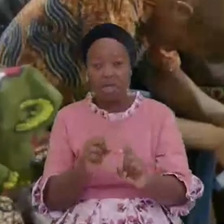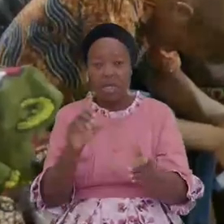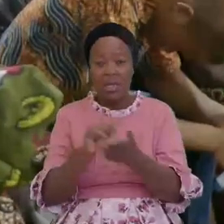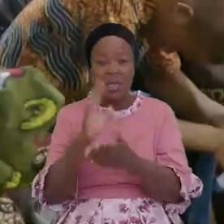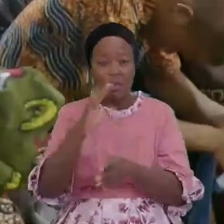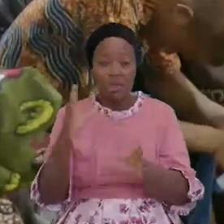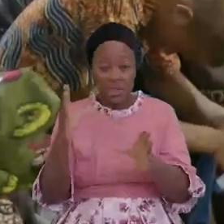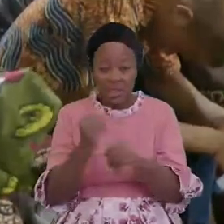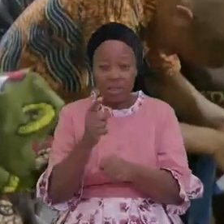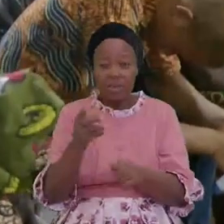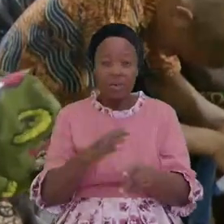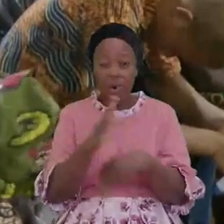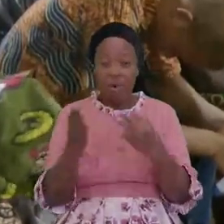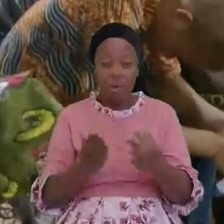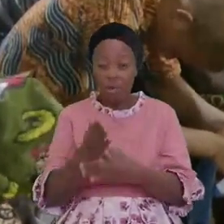Tu veux ce salut